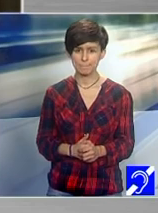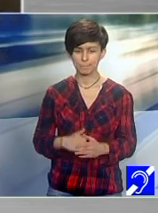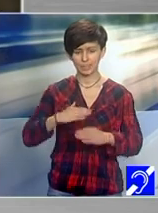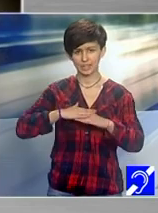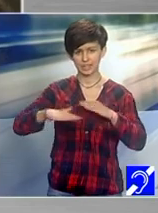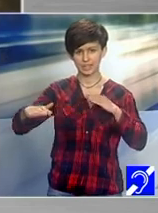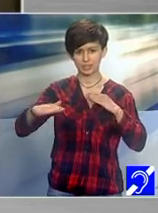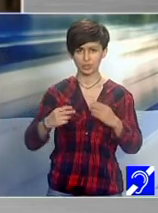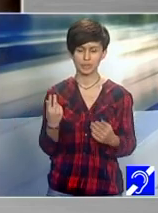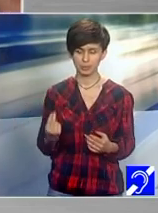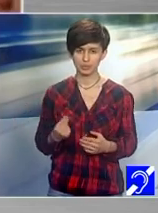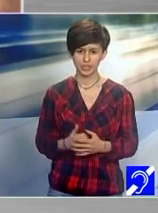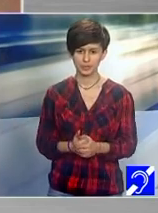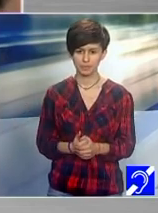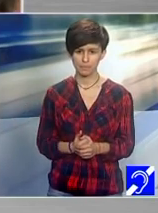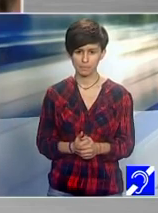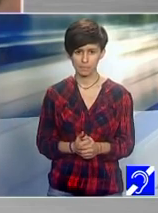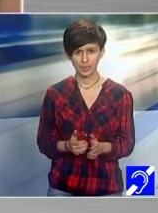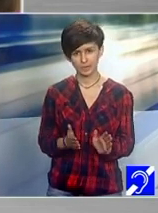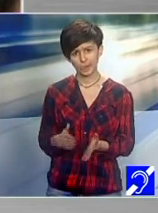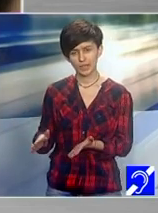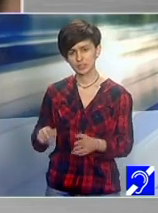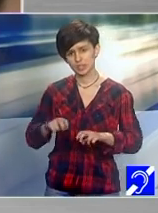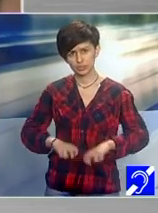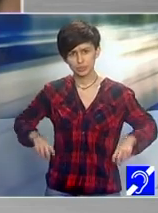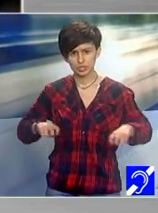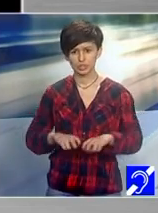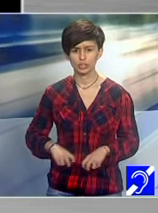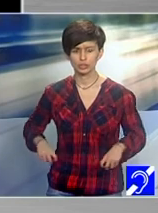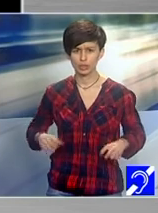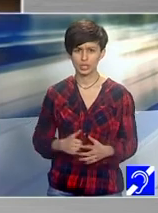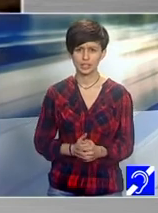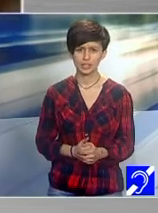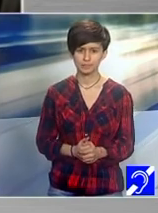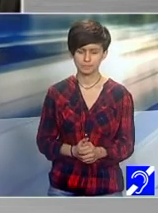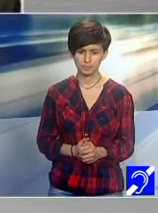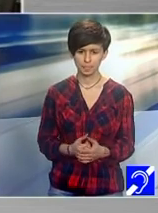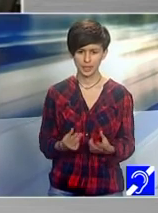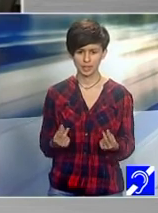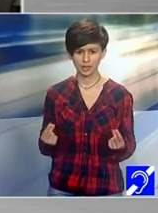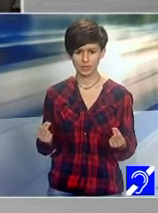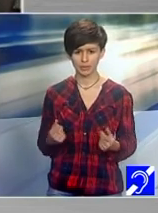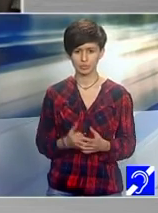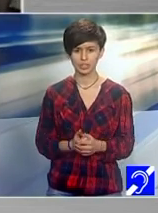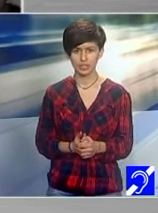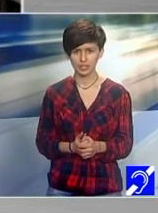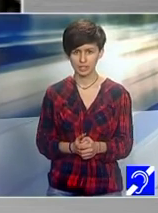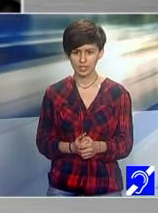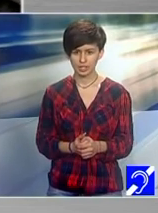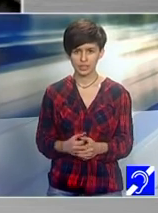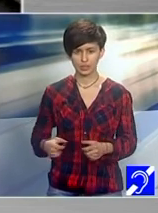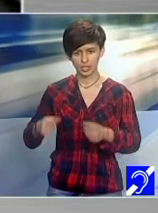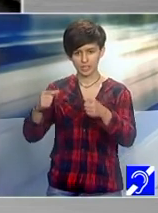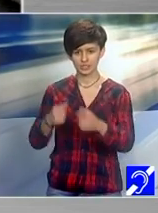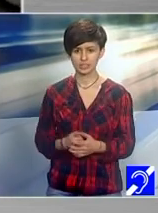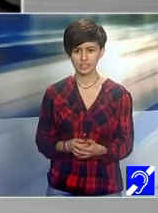terenuri mai bune. Acum a început controlele care ne termină, de la DSV, de la Dracu, de la Lacu, să nu mai putem vinde miei, să nu mai